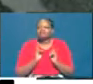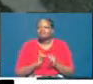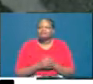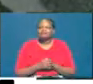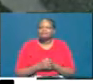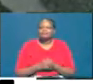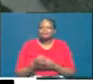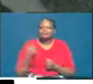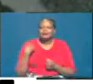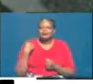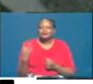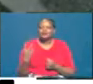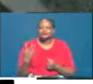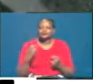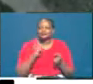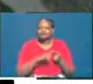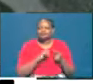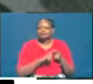2.